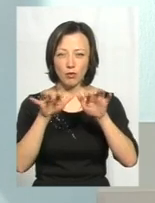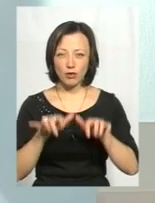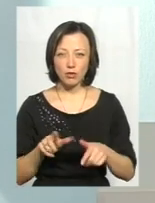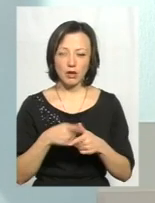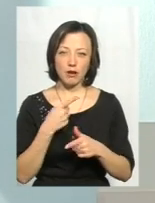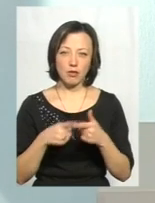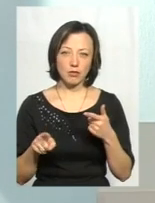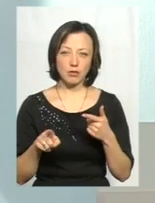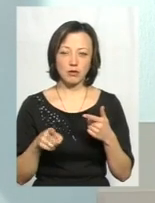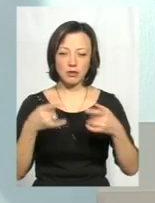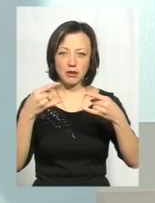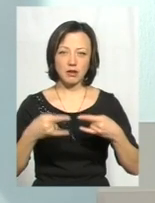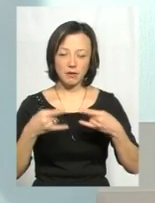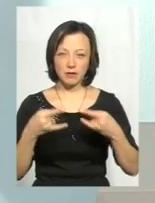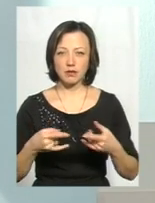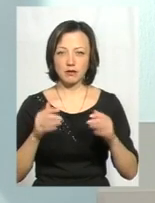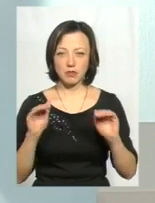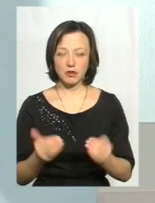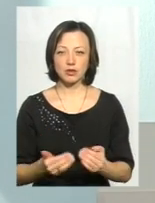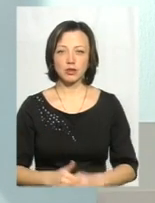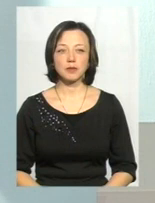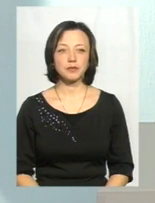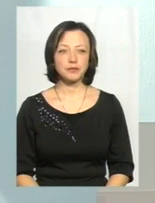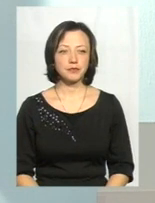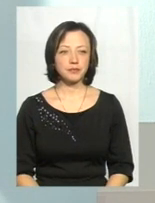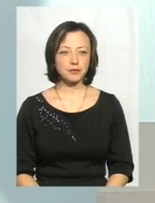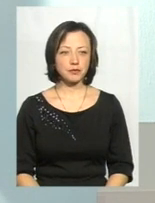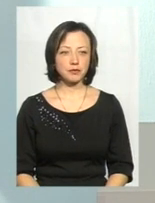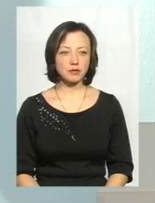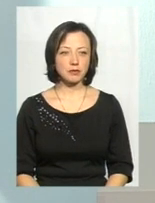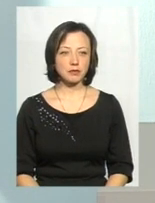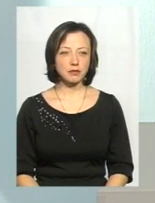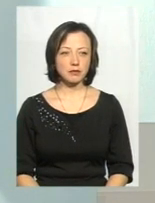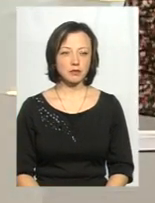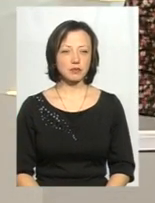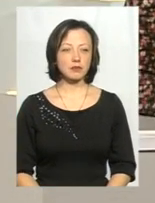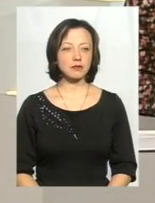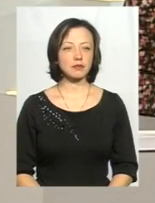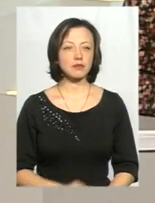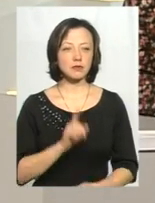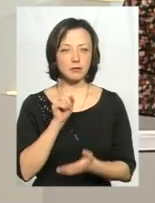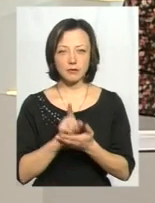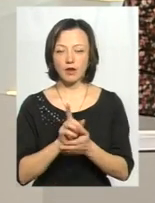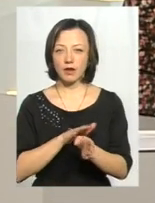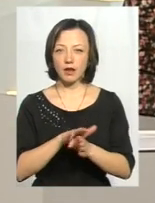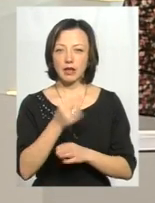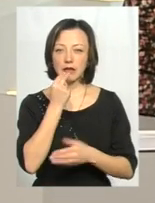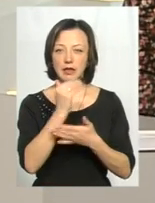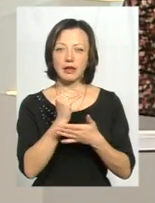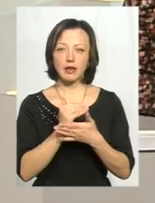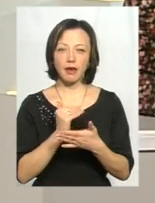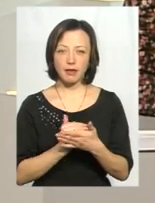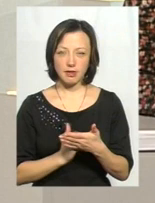чи, ну, біля екрану довго перебуваючи. Вона повинна, знову ж таки, дотримуватися тієї самої дієти такої.